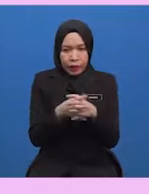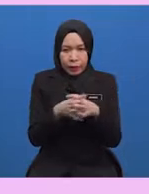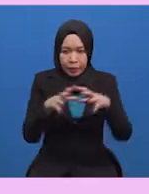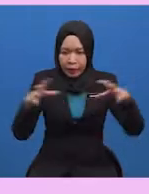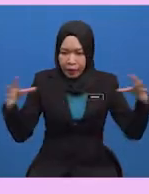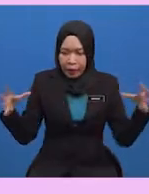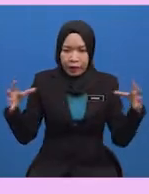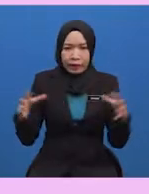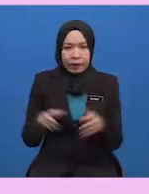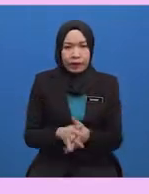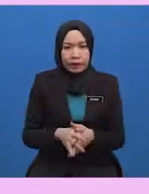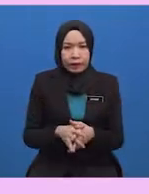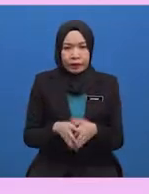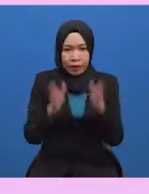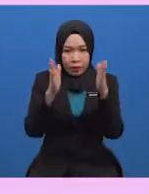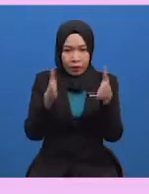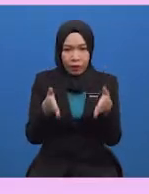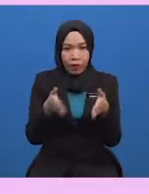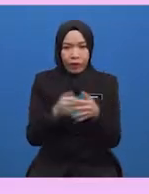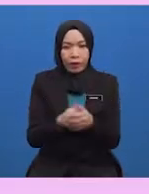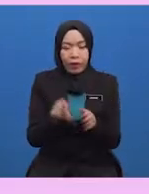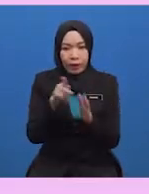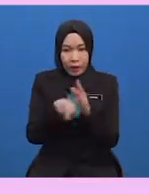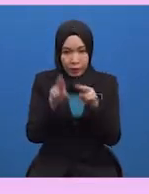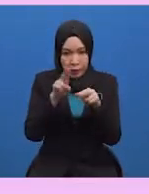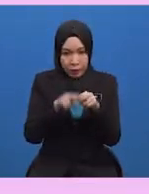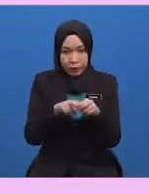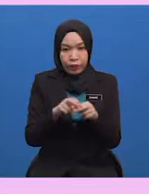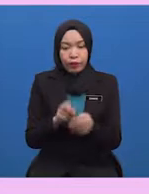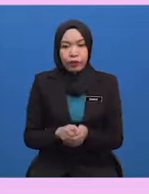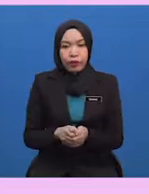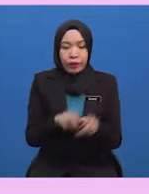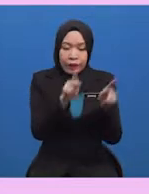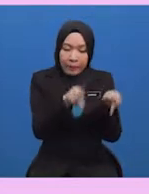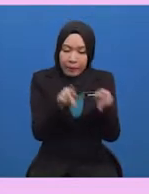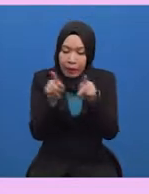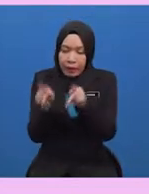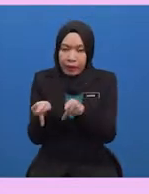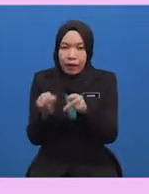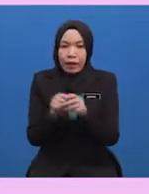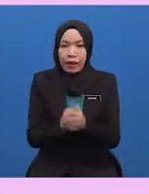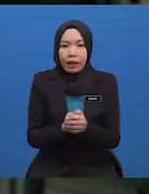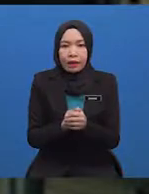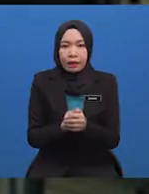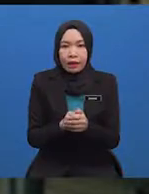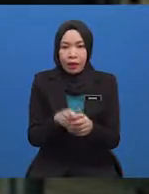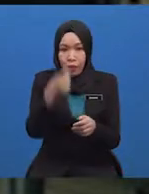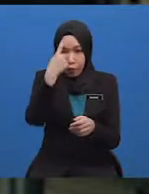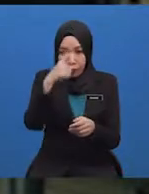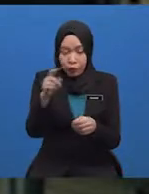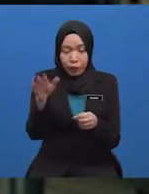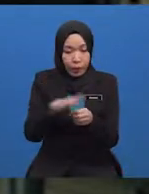penduduk akibat migrasi penduduk untuk memenuhi peluang pekerjaan yang tersedia.